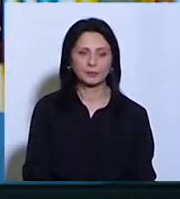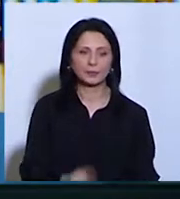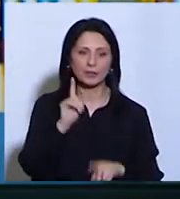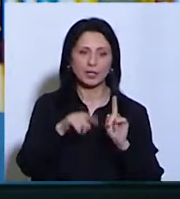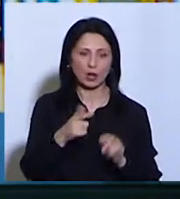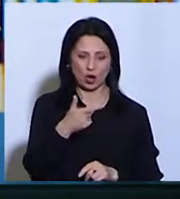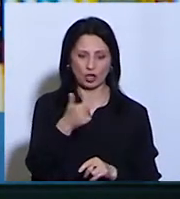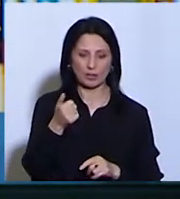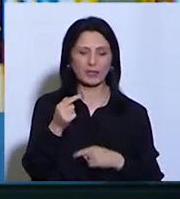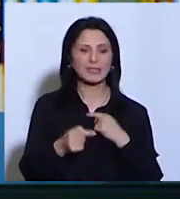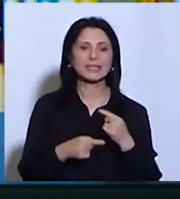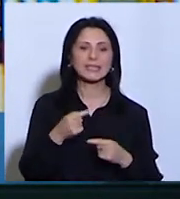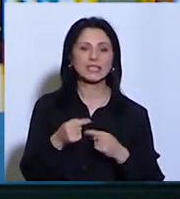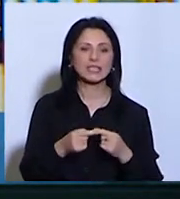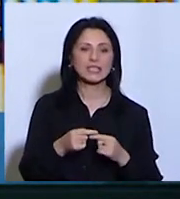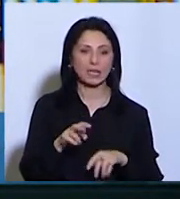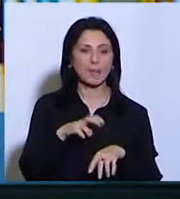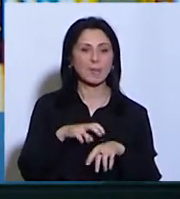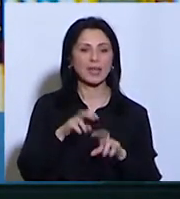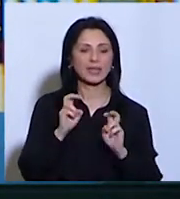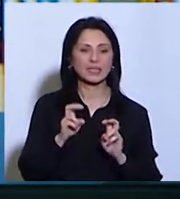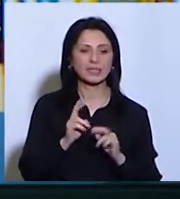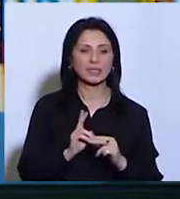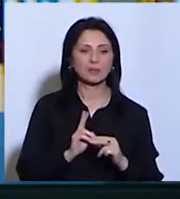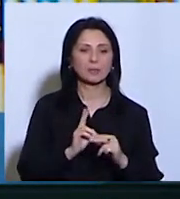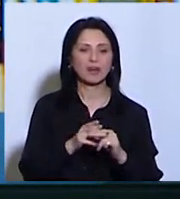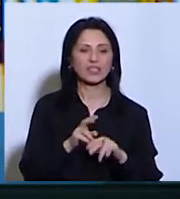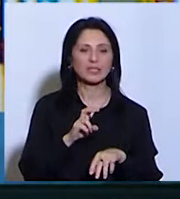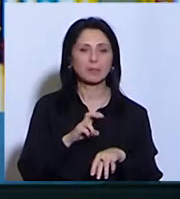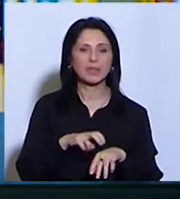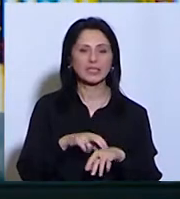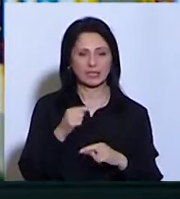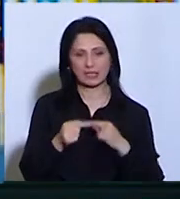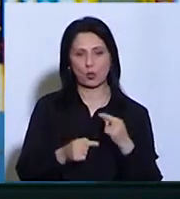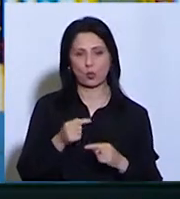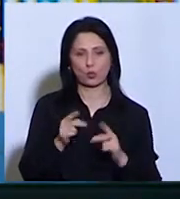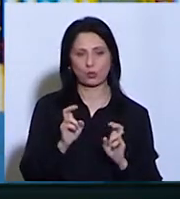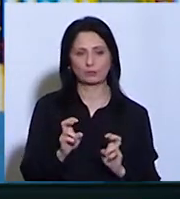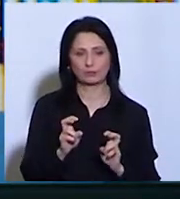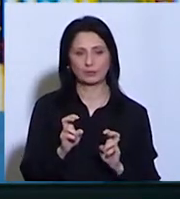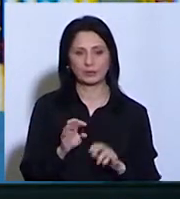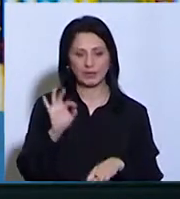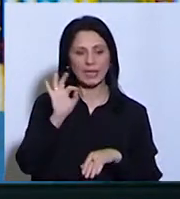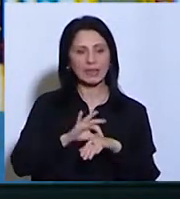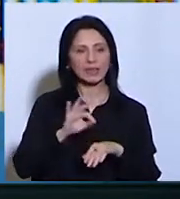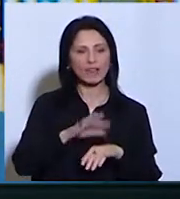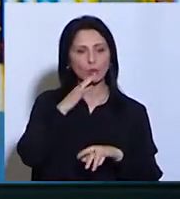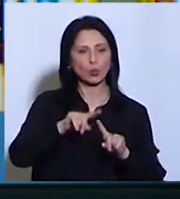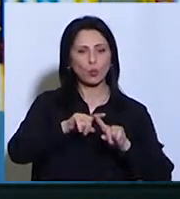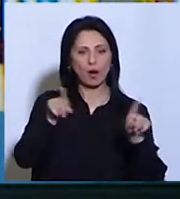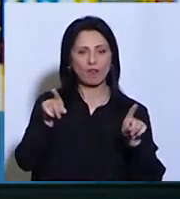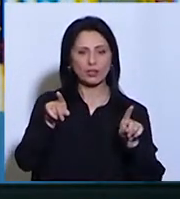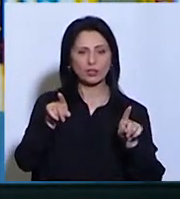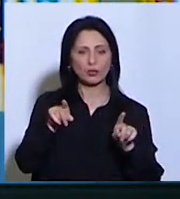ზოგადად 21 საუკუნე მედიცინაში იქნება პრევენციული მედიცინის საუკუნე. იმიტომ რომ დაავადებების უმრავლესობა